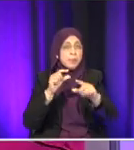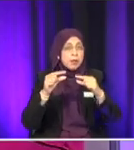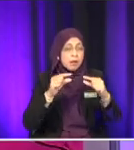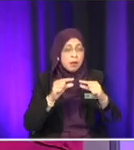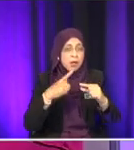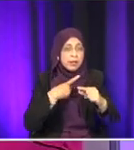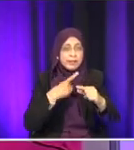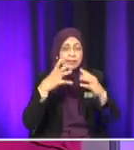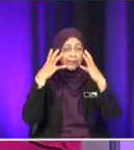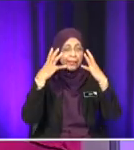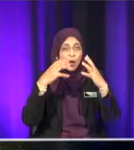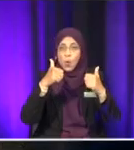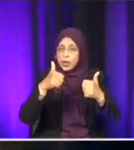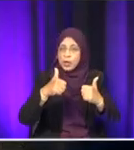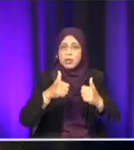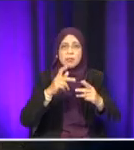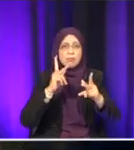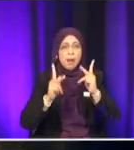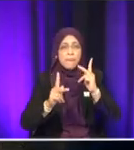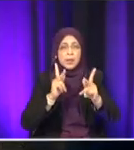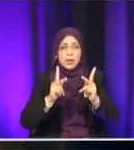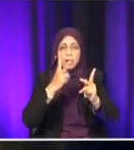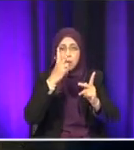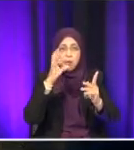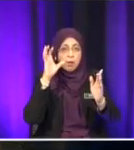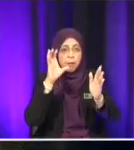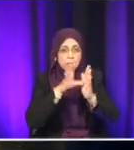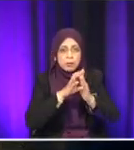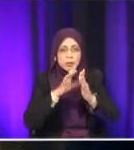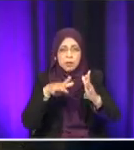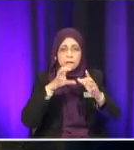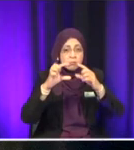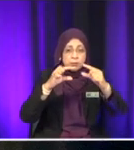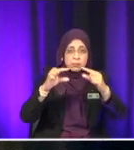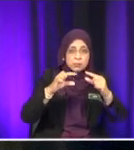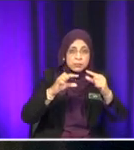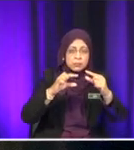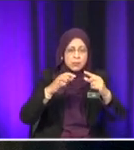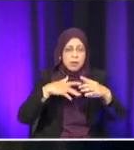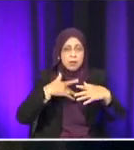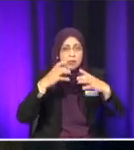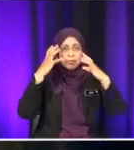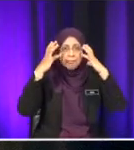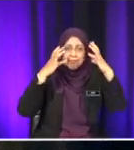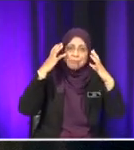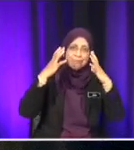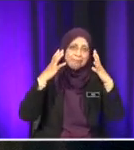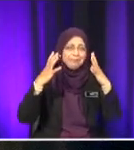kita tidak stress pada waktu itu saya pernah buat ya Saya pernah